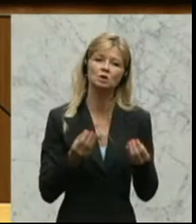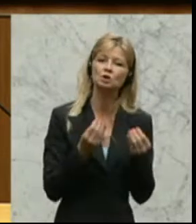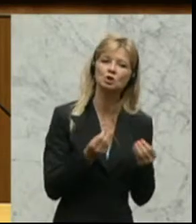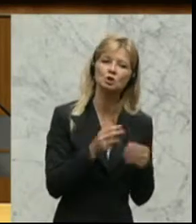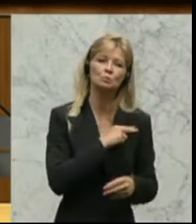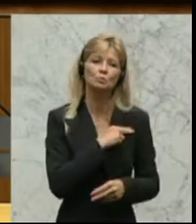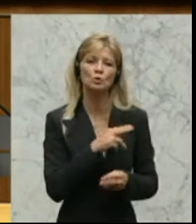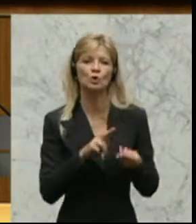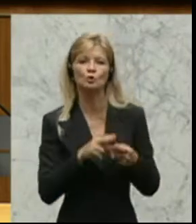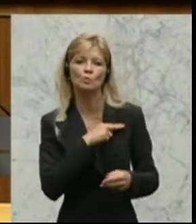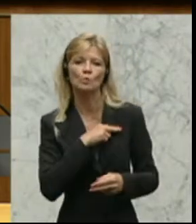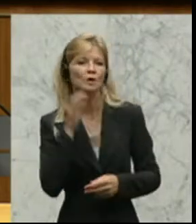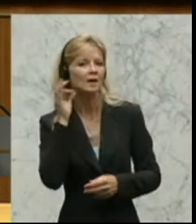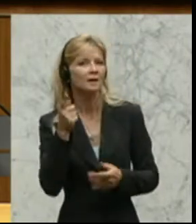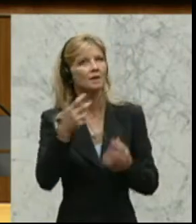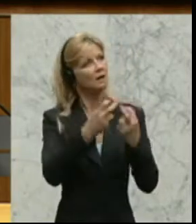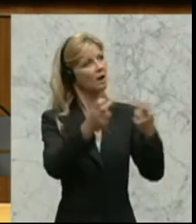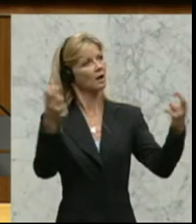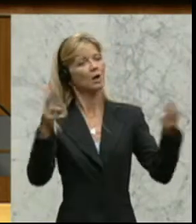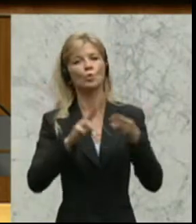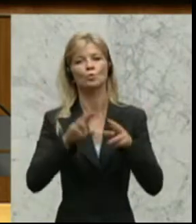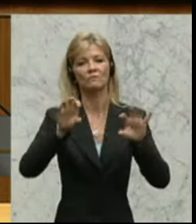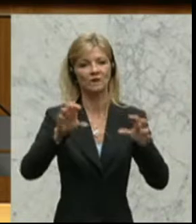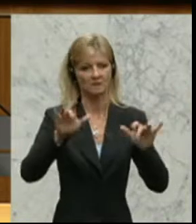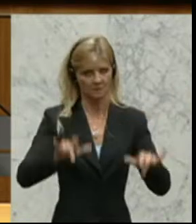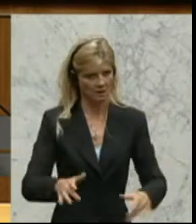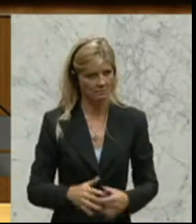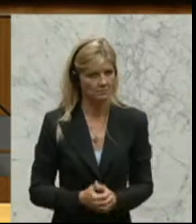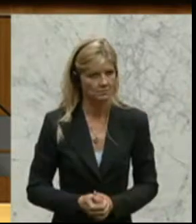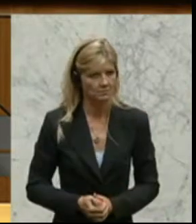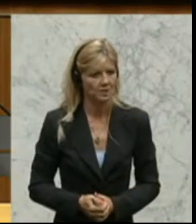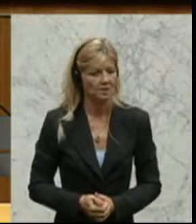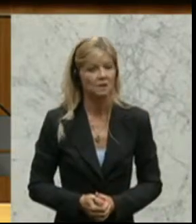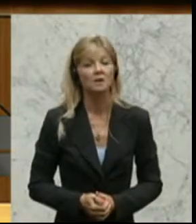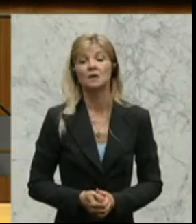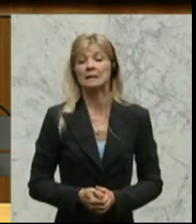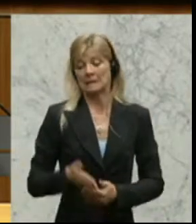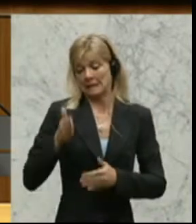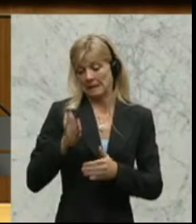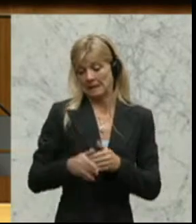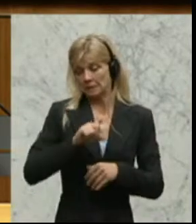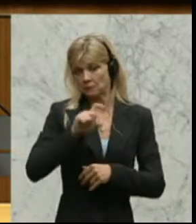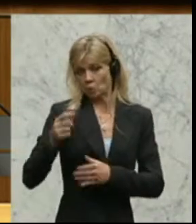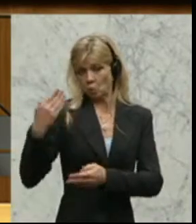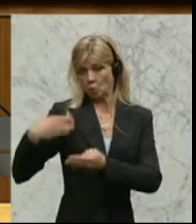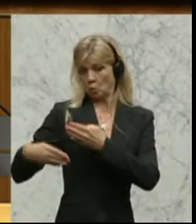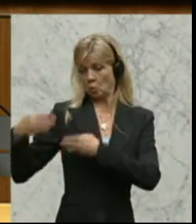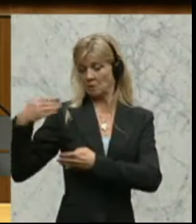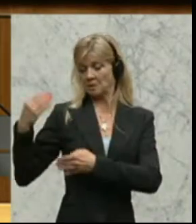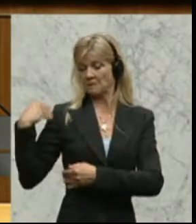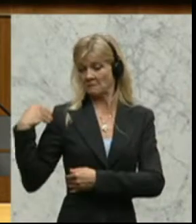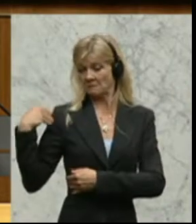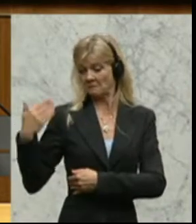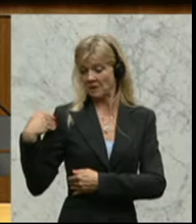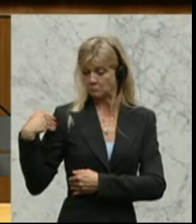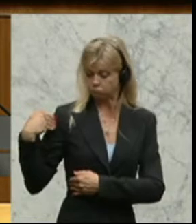Galerie und vor den Bildschirmen, wir haben in den letzten Wochen eine Diskussion zwischen ÖVP und